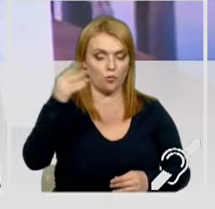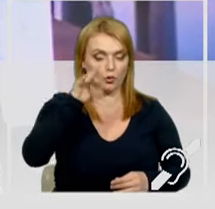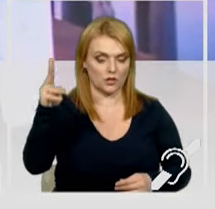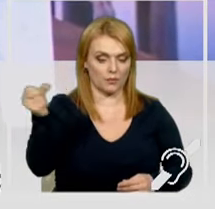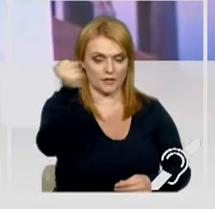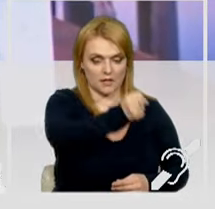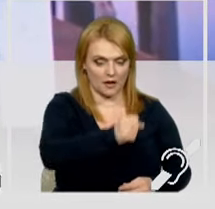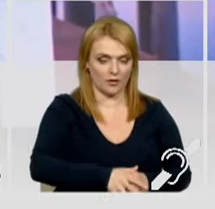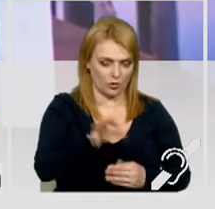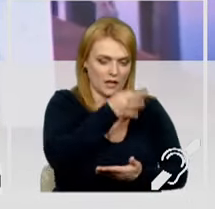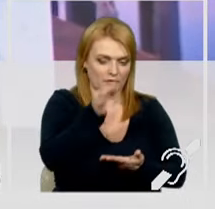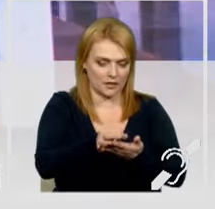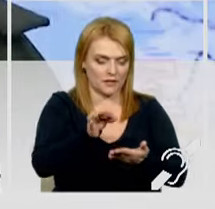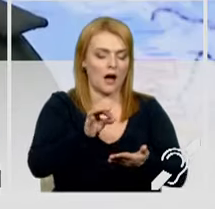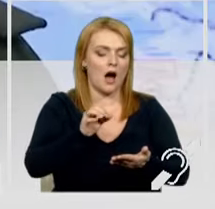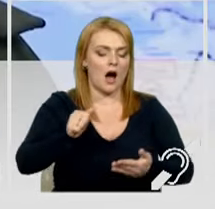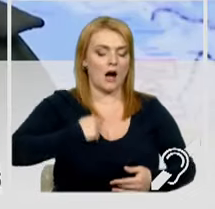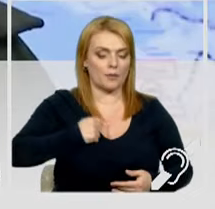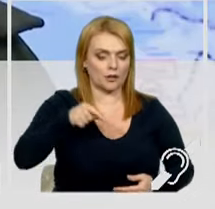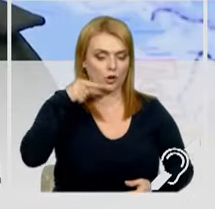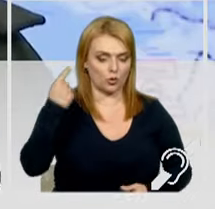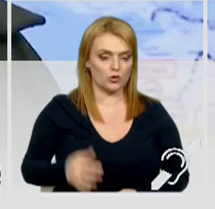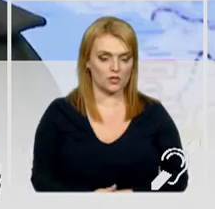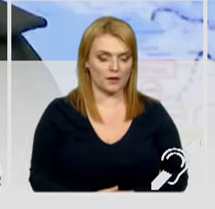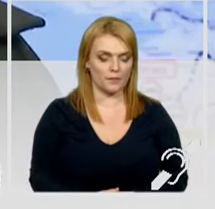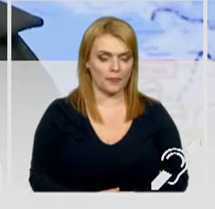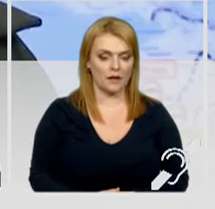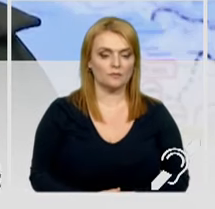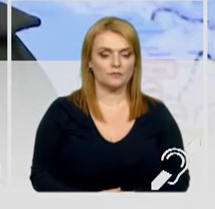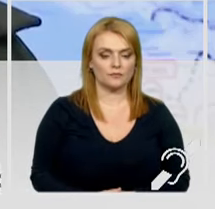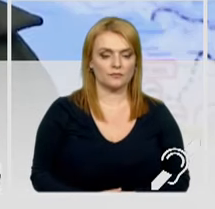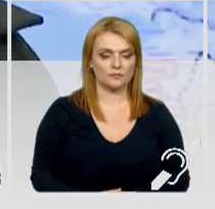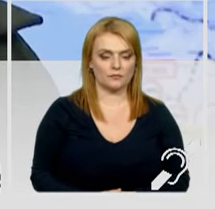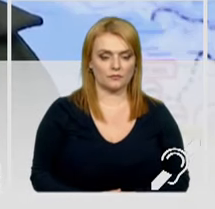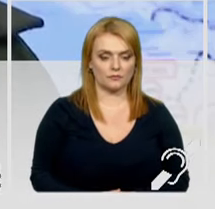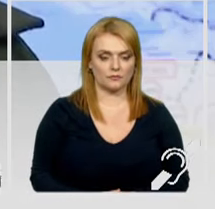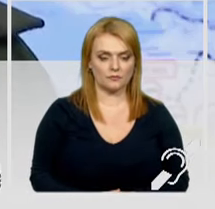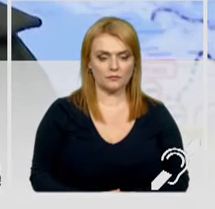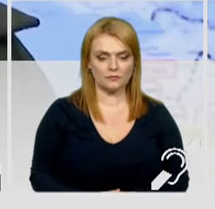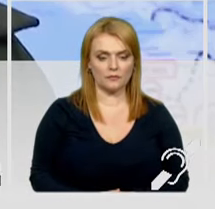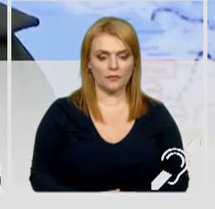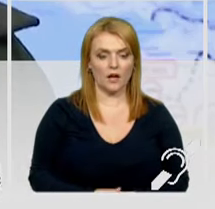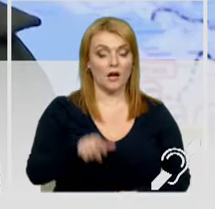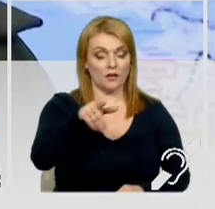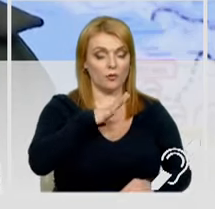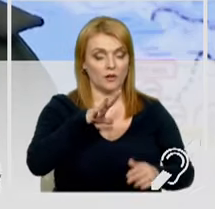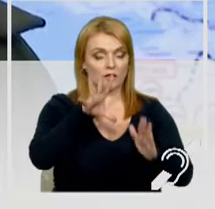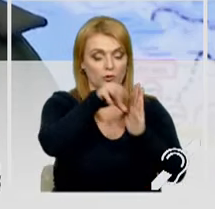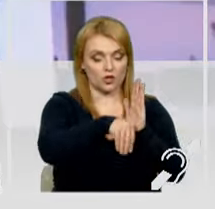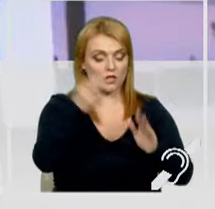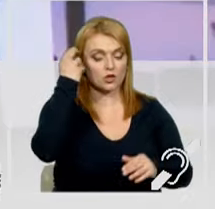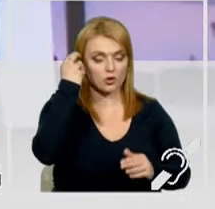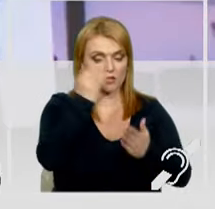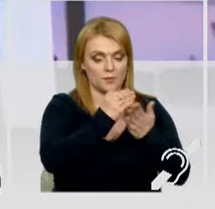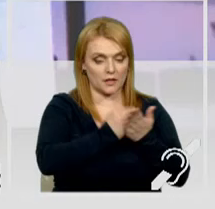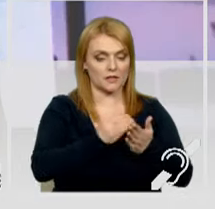Vladimir Putin la doi ani de la invazia rusă în Ucraina kenko a fost recent sancționat și de Australia după ce era deja pe